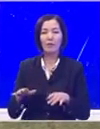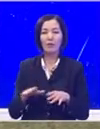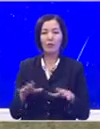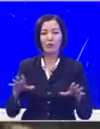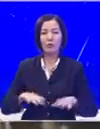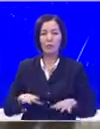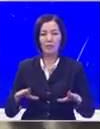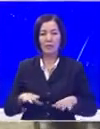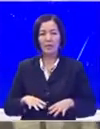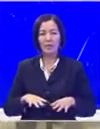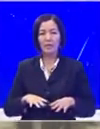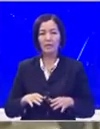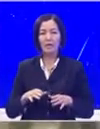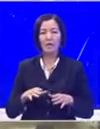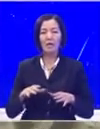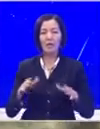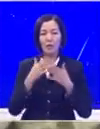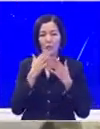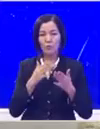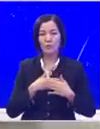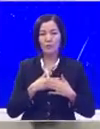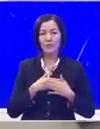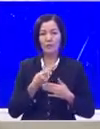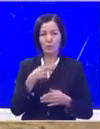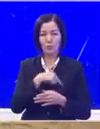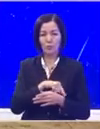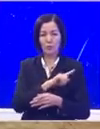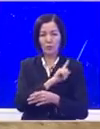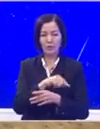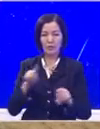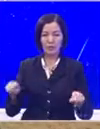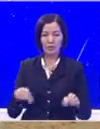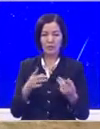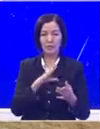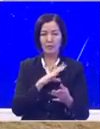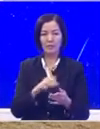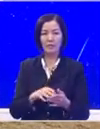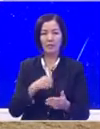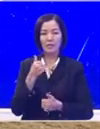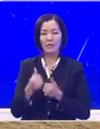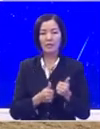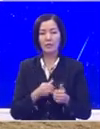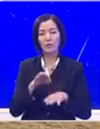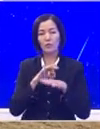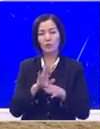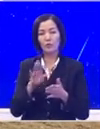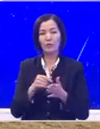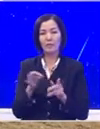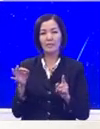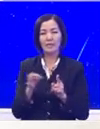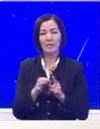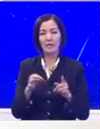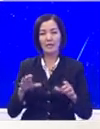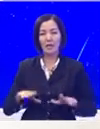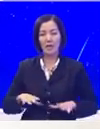тұлпарлар тұяғы атқұмар елдің рухын тасытты. Жарысты өткізудің басты мақсаты аудандағы ат